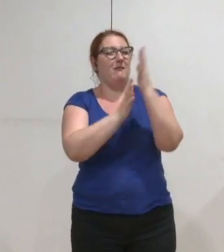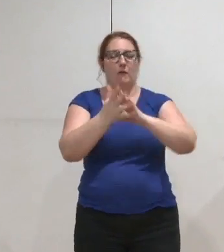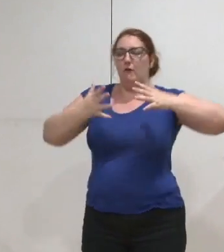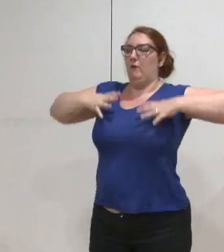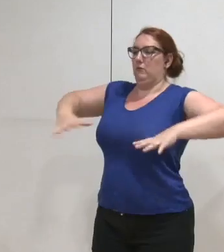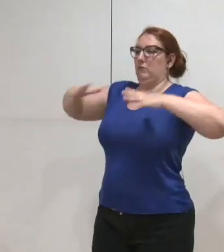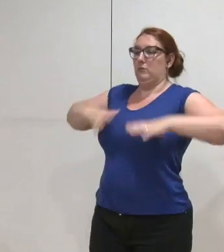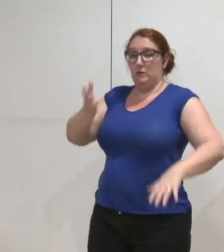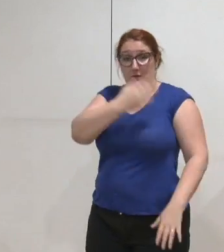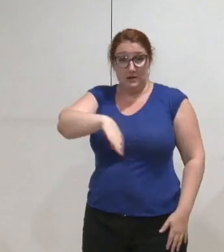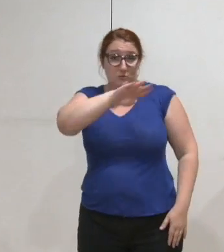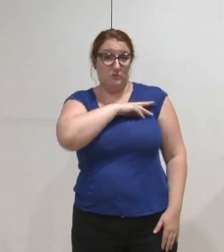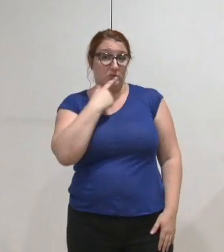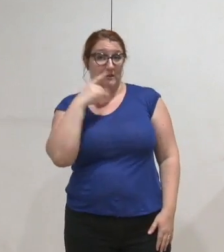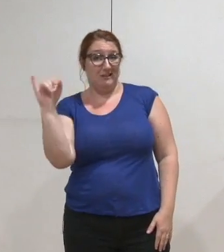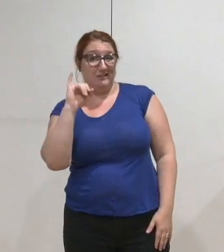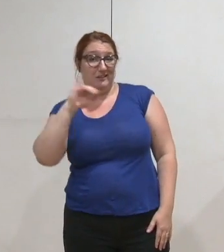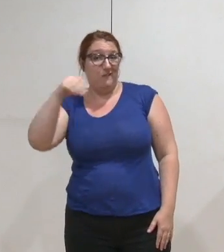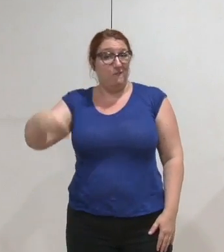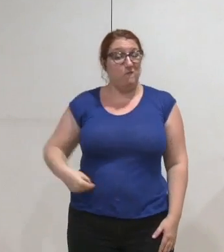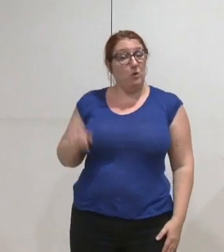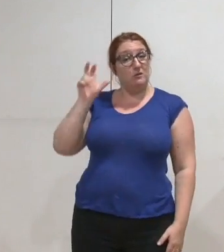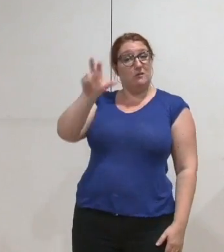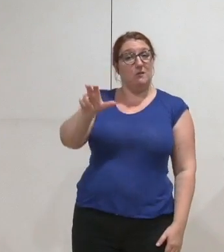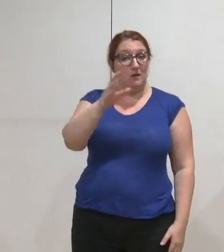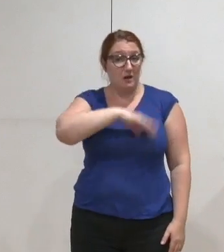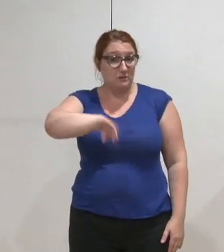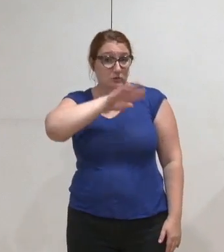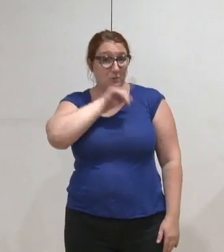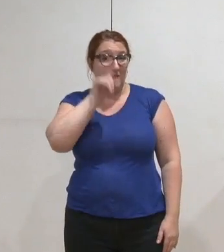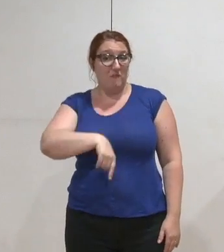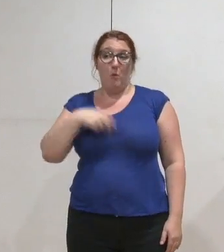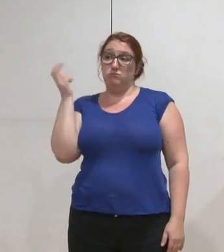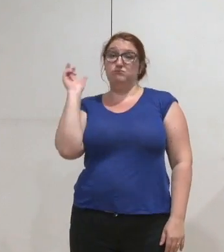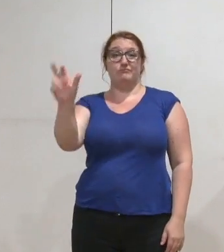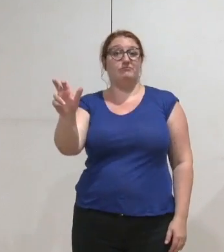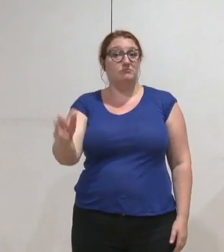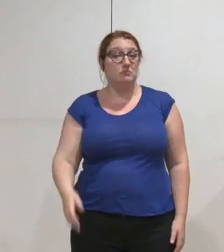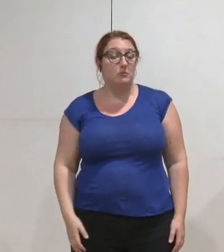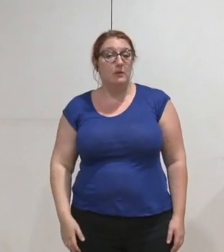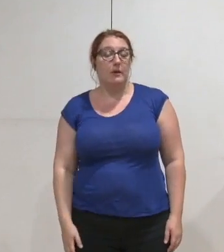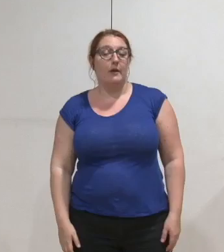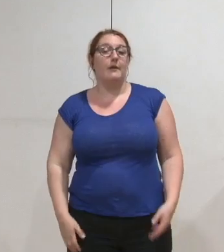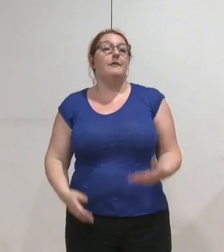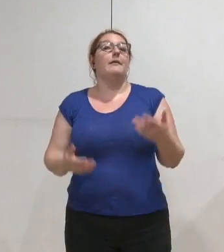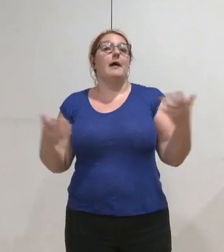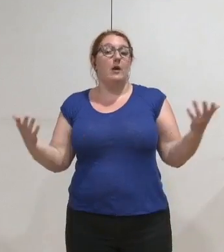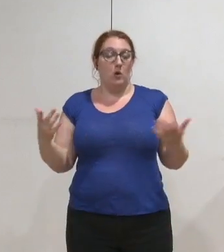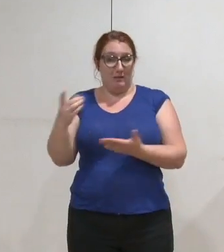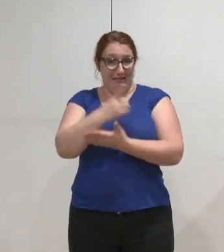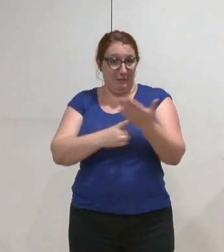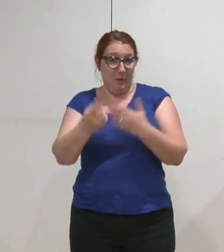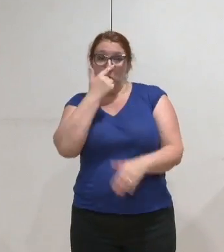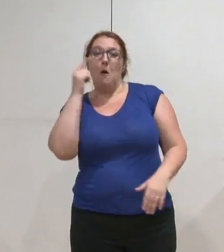bien rejeter sur la faute la faute sur d'autres alors il y a le département